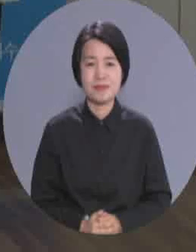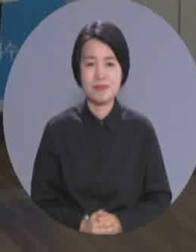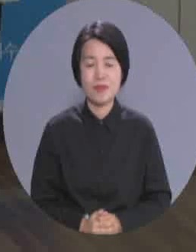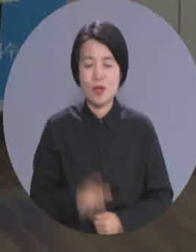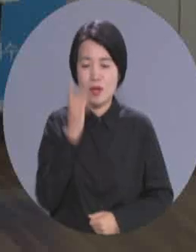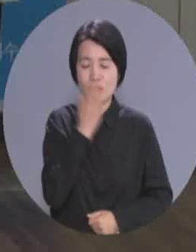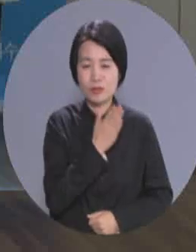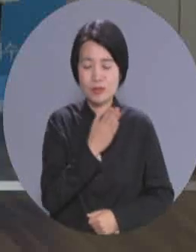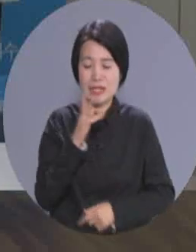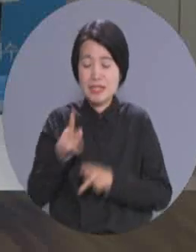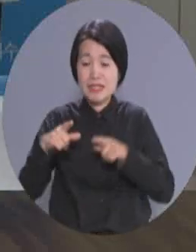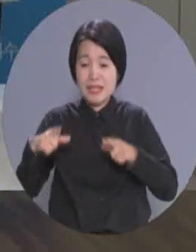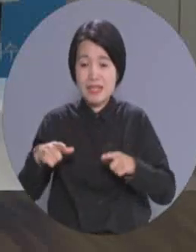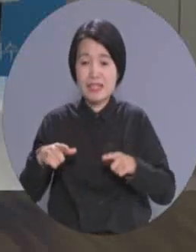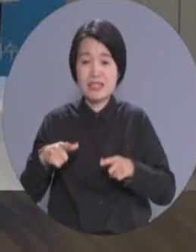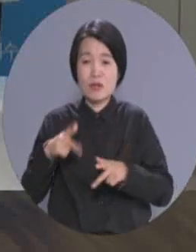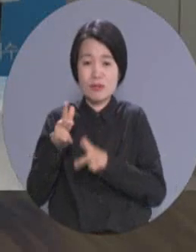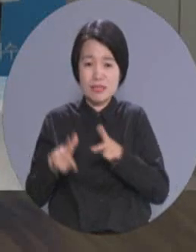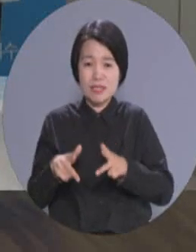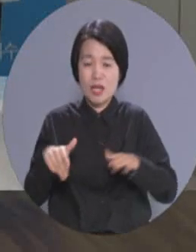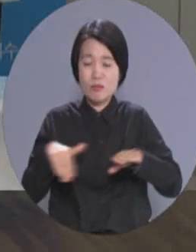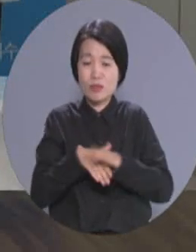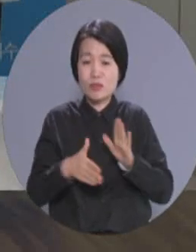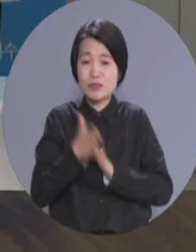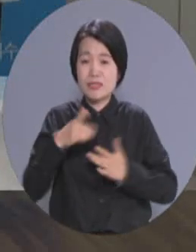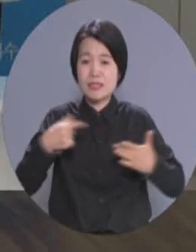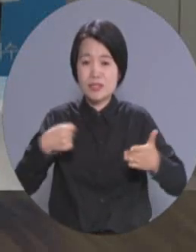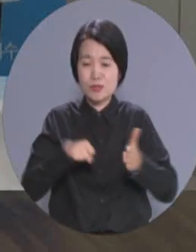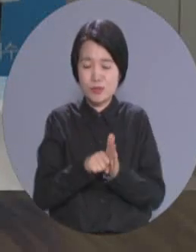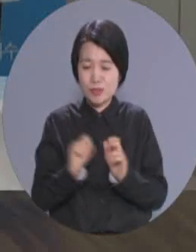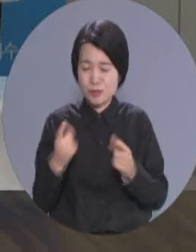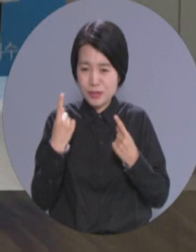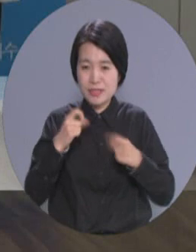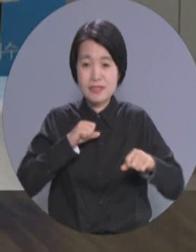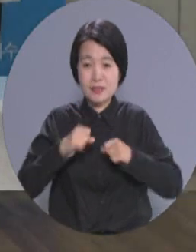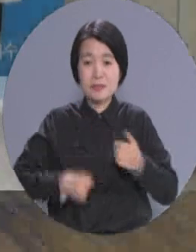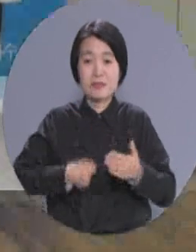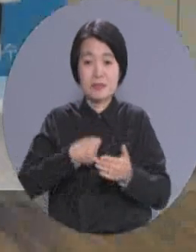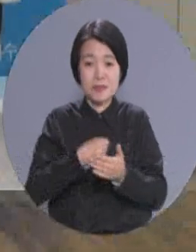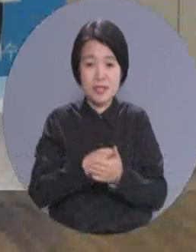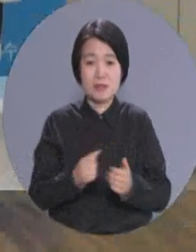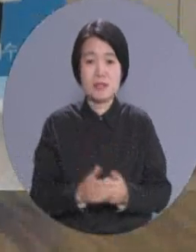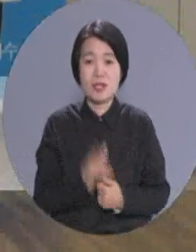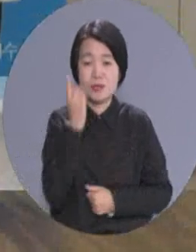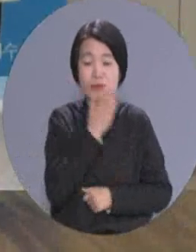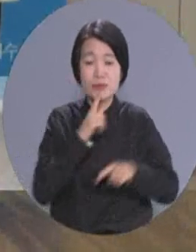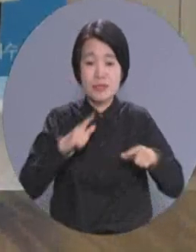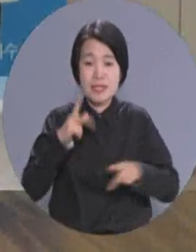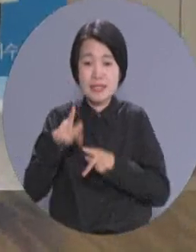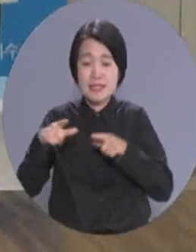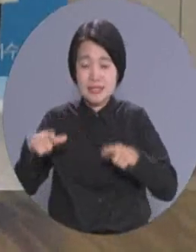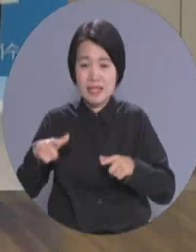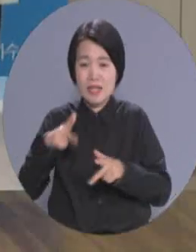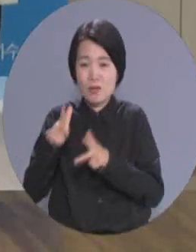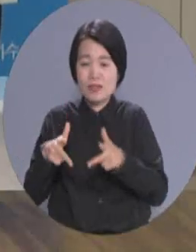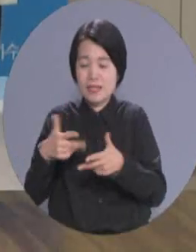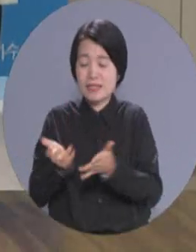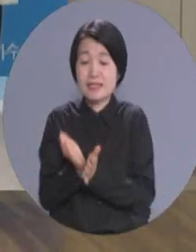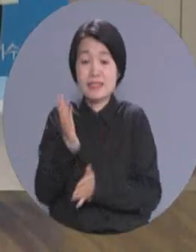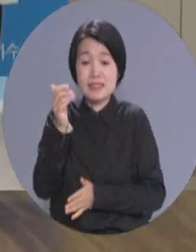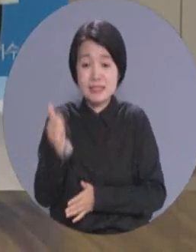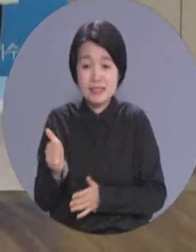여수시와 산단 업체들이 문화도시 지정을 위한 공동 대응에 나섭니다 여수시와 여수산단 공장장